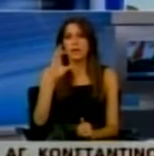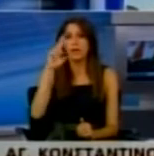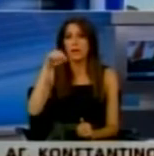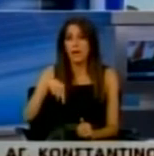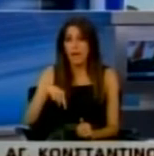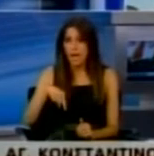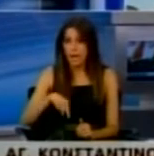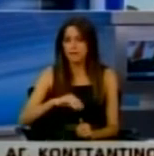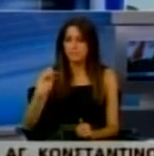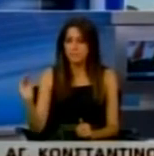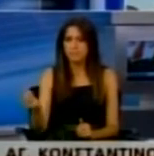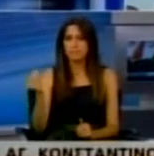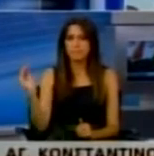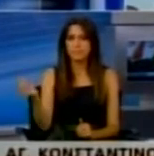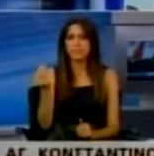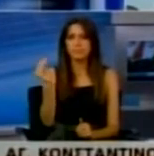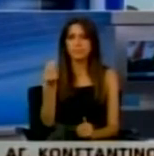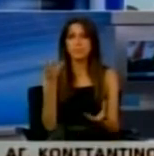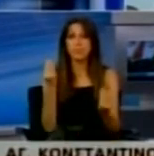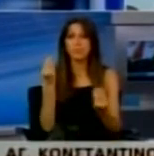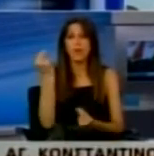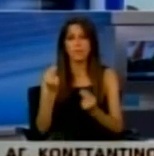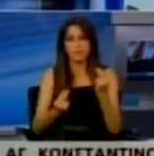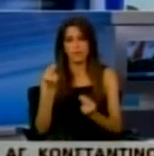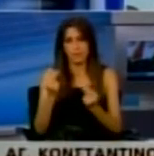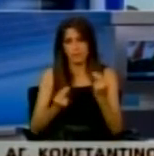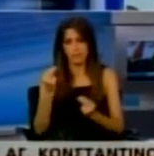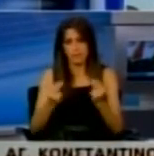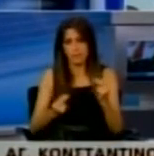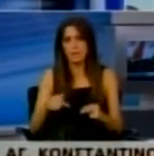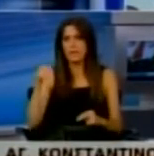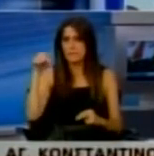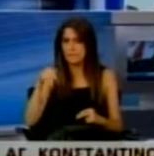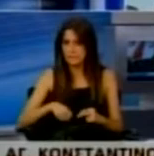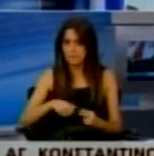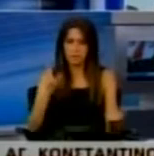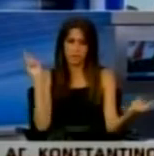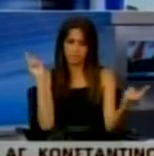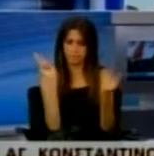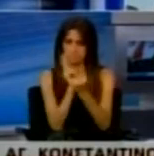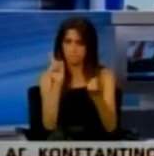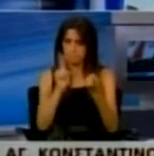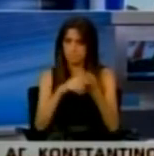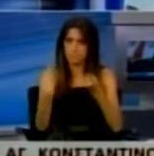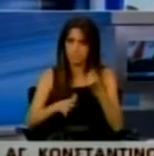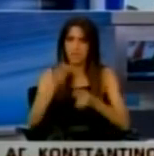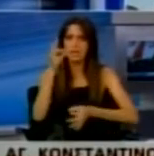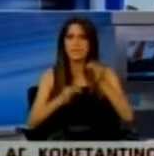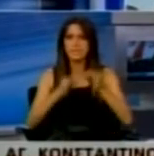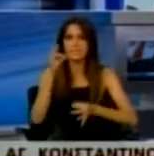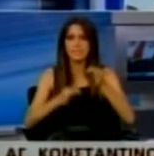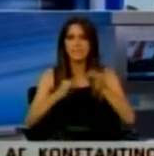ήρθαν στην επιφάνεια και συζητήθηκαν όλα εκείνα τα ζητήματα που αφορούν στην